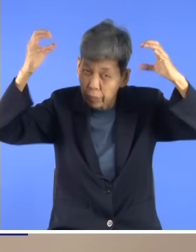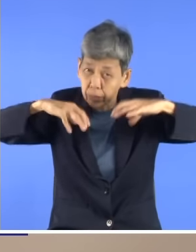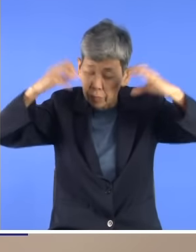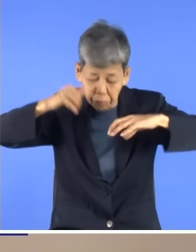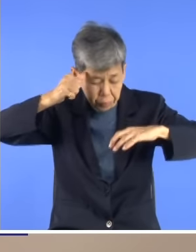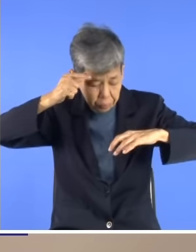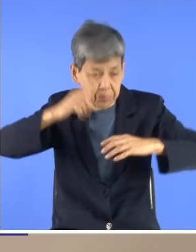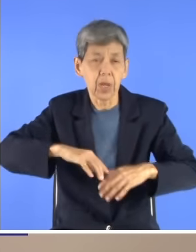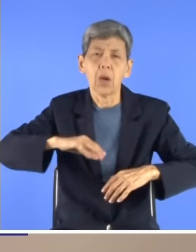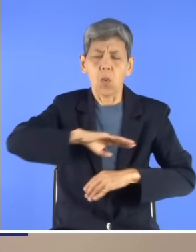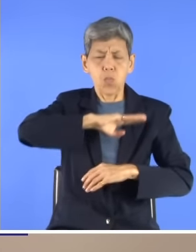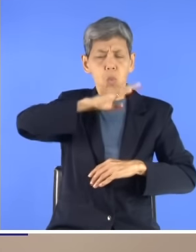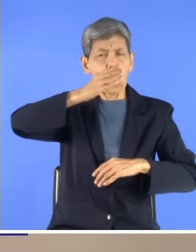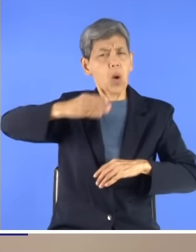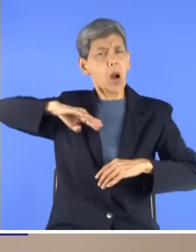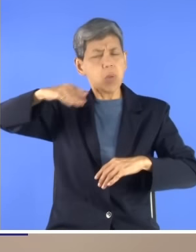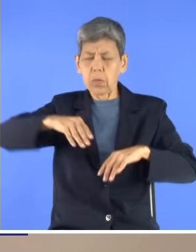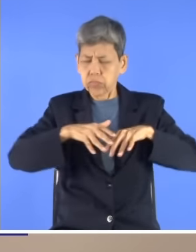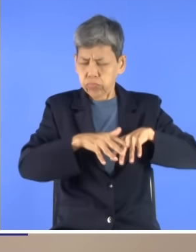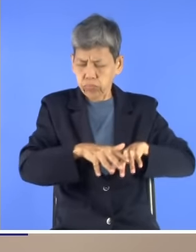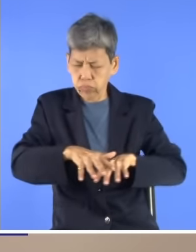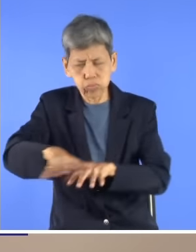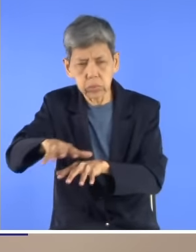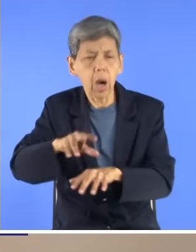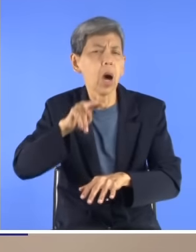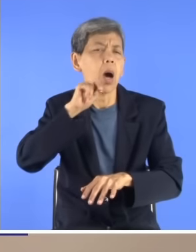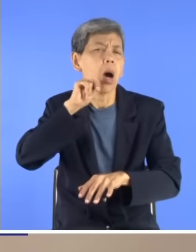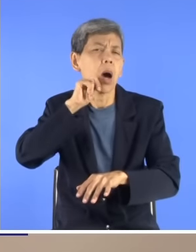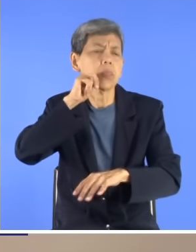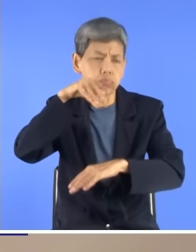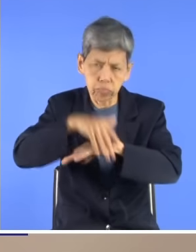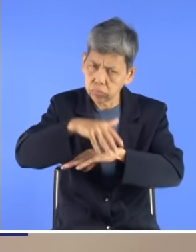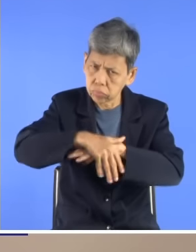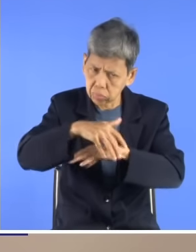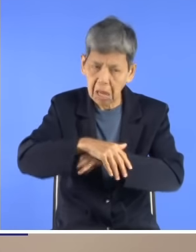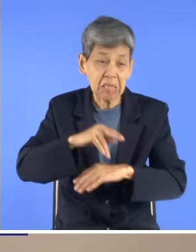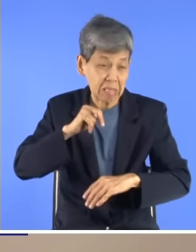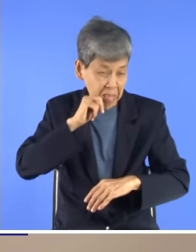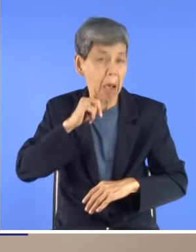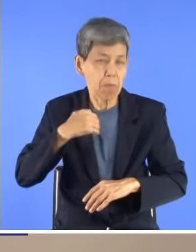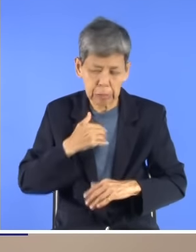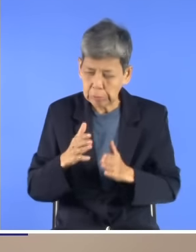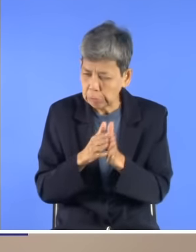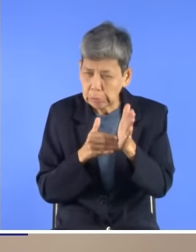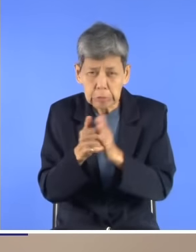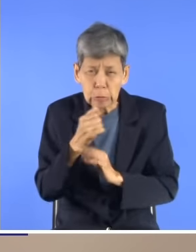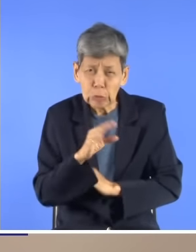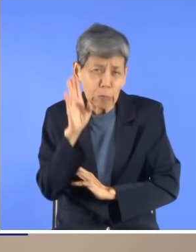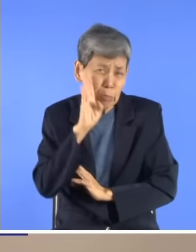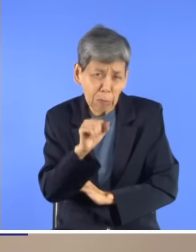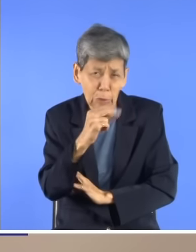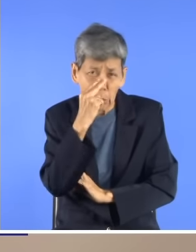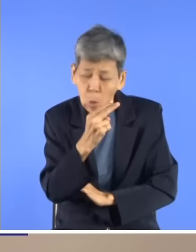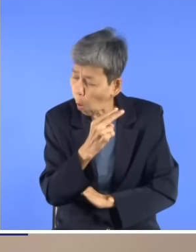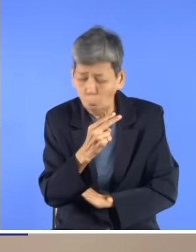ๆน้ำฝนบนภูเขาของอุทยานไหลหลากแล้วท่วมน้ำตกวังแก้วค่ะแล้วก็มีน้ำป่าสีขุ่นเข้มไหลมาอย่างรวดเร็วเล